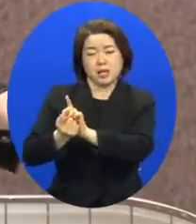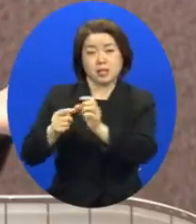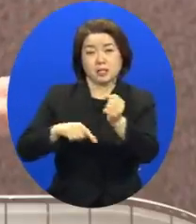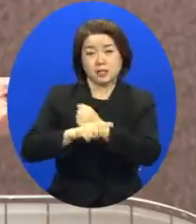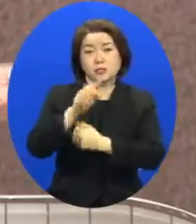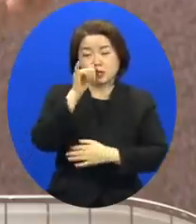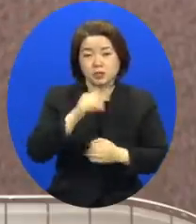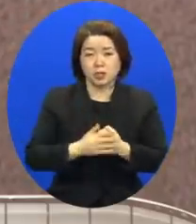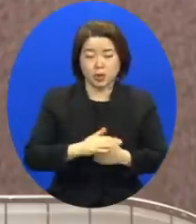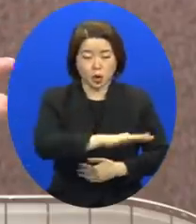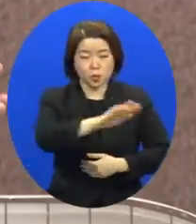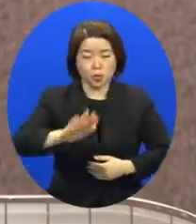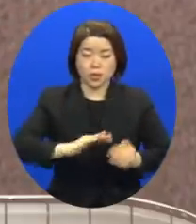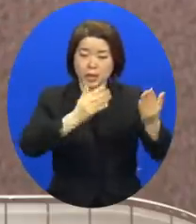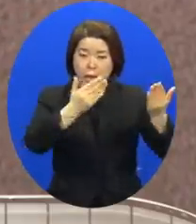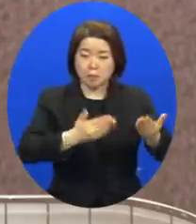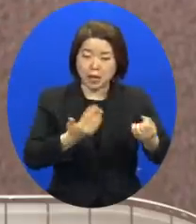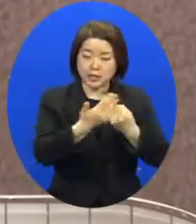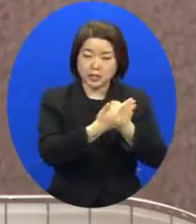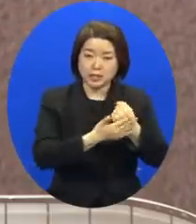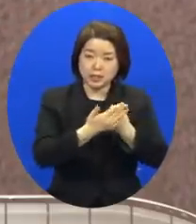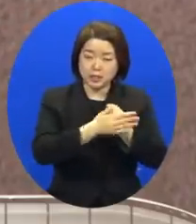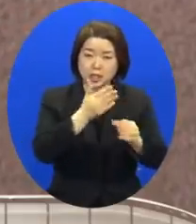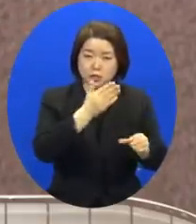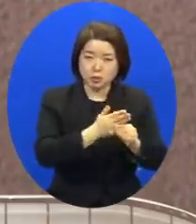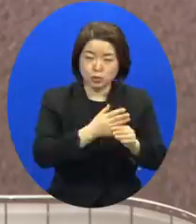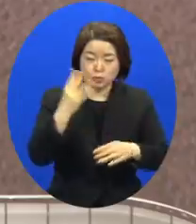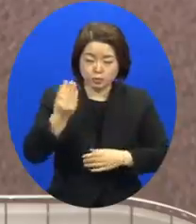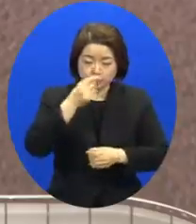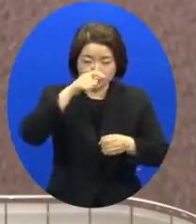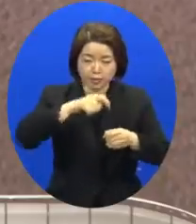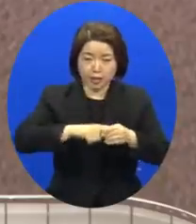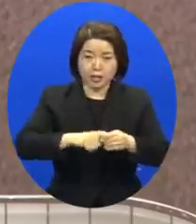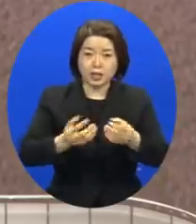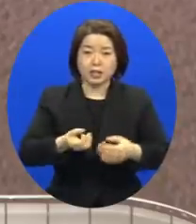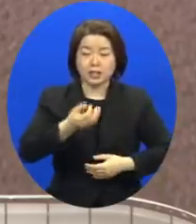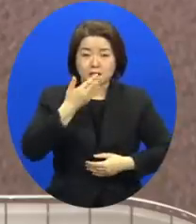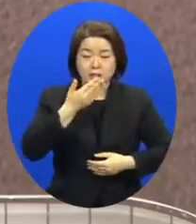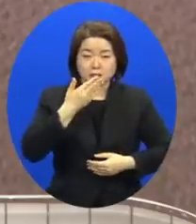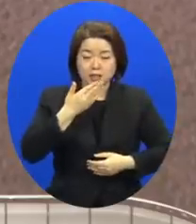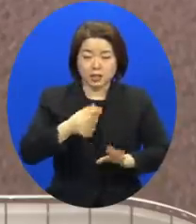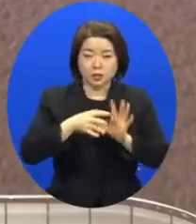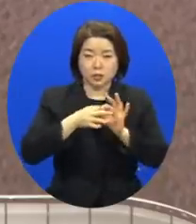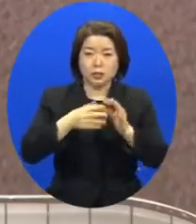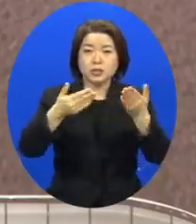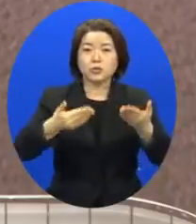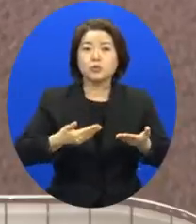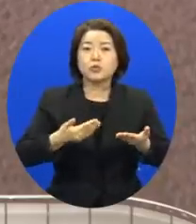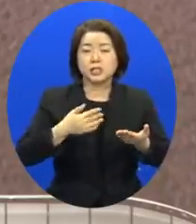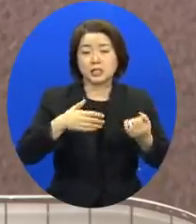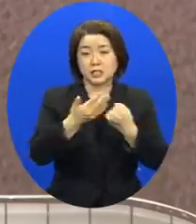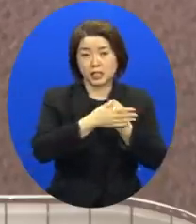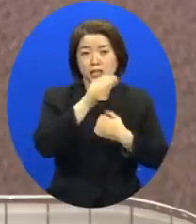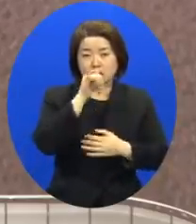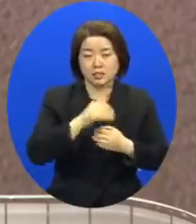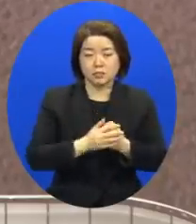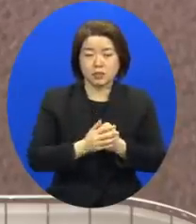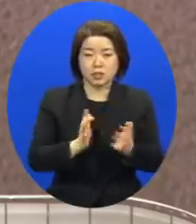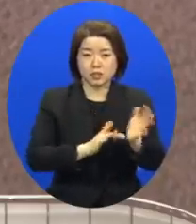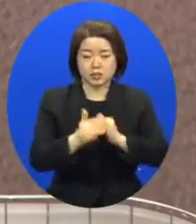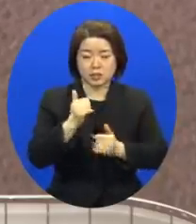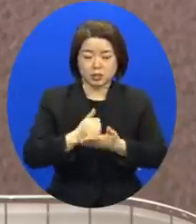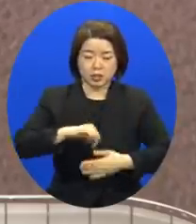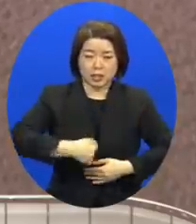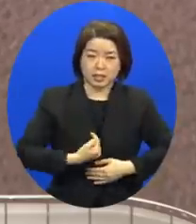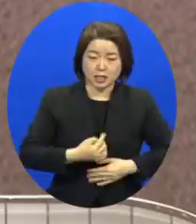우리가 받은 은혜 중에 가장 큰 애가 성찬을 통해서 주시는 꺼냅니다 예수님께서 당신의 살과 피를